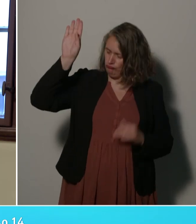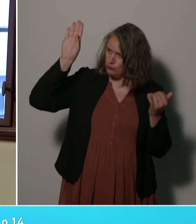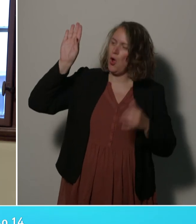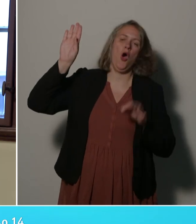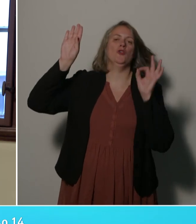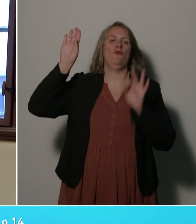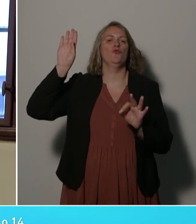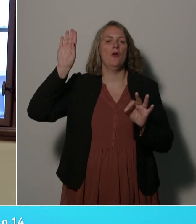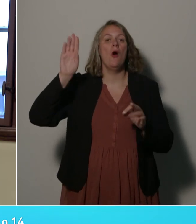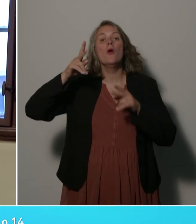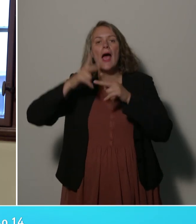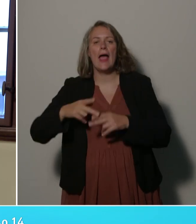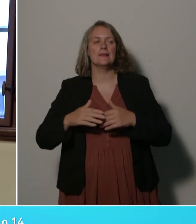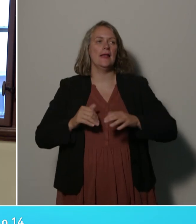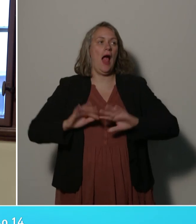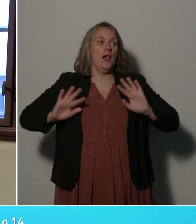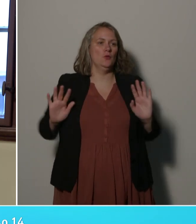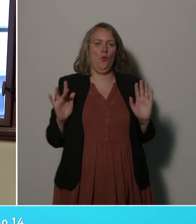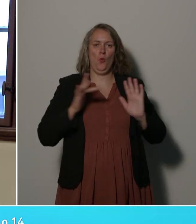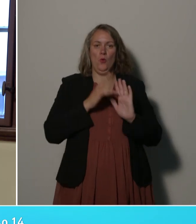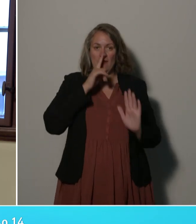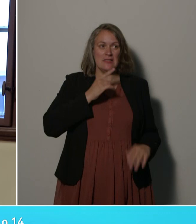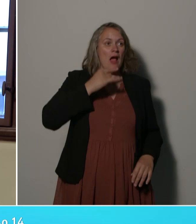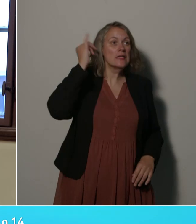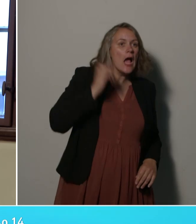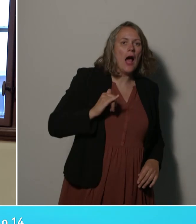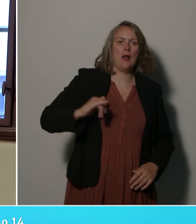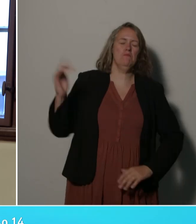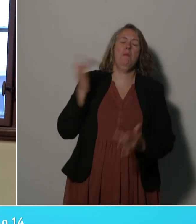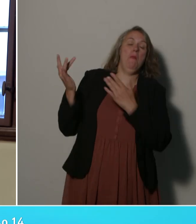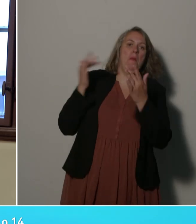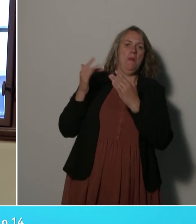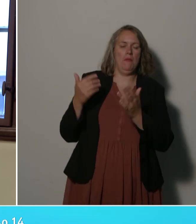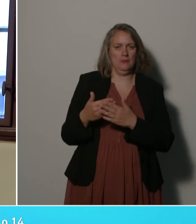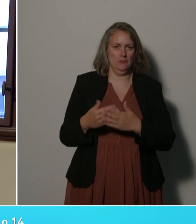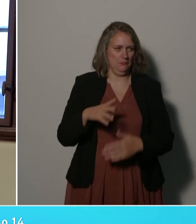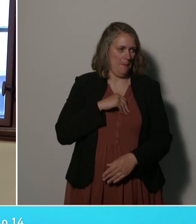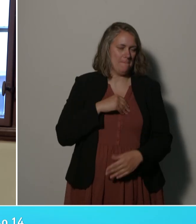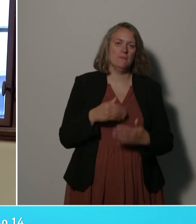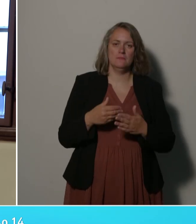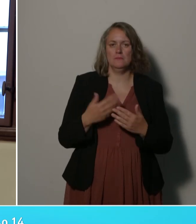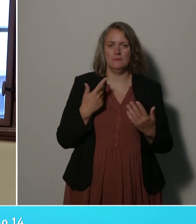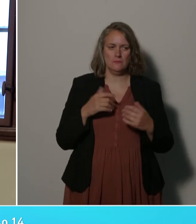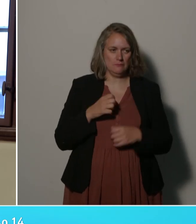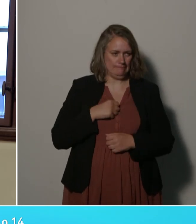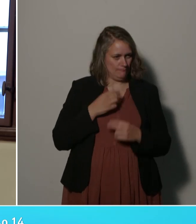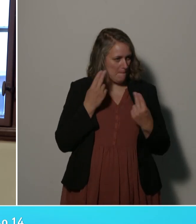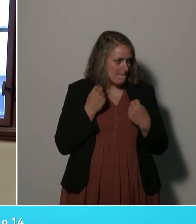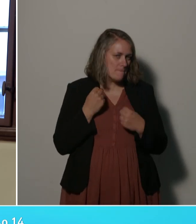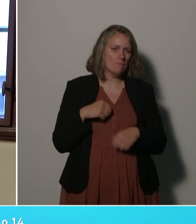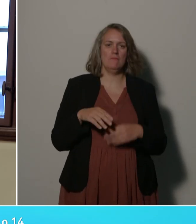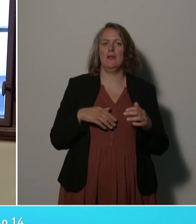der Rest enthalten hat. Wir sagen und unterstreichen hier immer, dass das